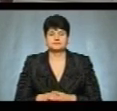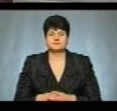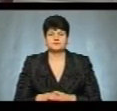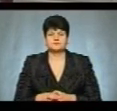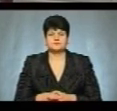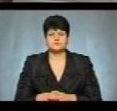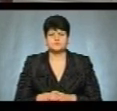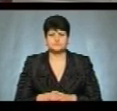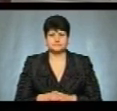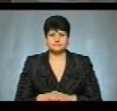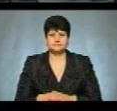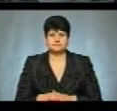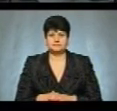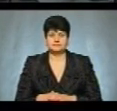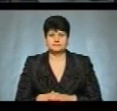новини.